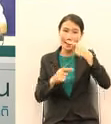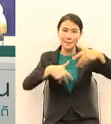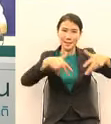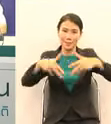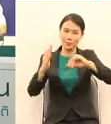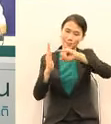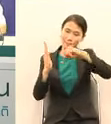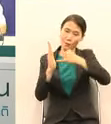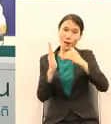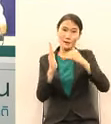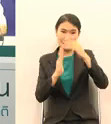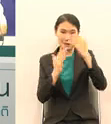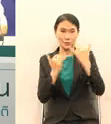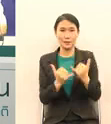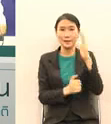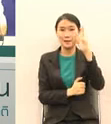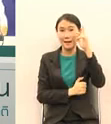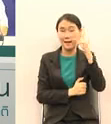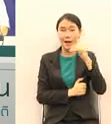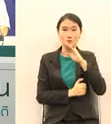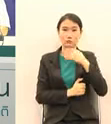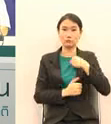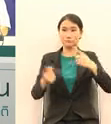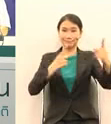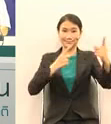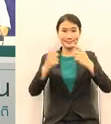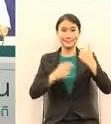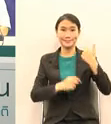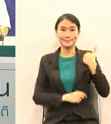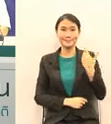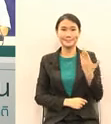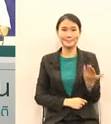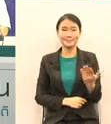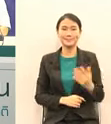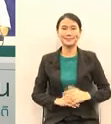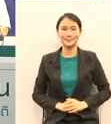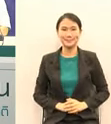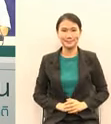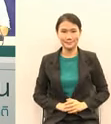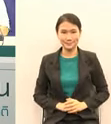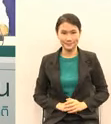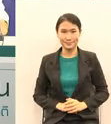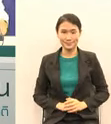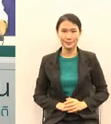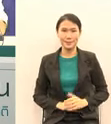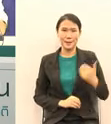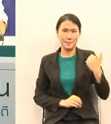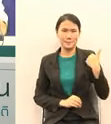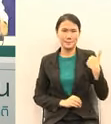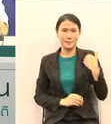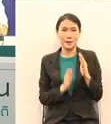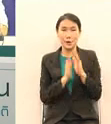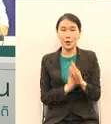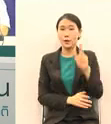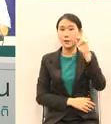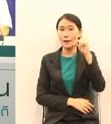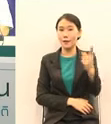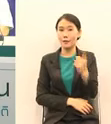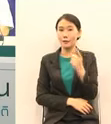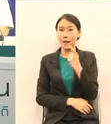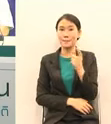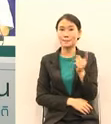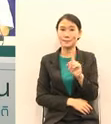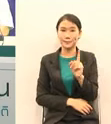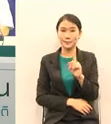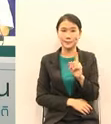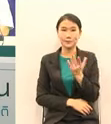หลังจากนั้นก็ขอเข้าสู่คำถามนะกันครับขอบคุณครับ ค่ะอาจารย์ครับพงษ์ชมพูจากกรุงเทพธุรกิจนะคะอาจารย์รบกวนสอบถาม